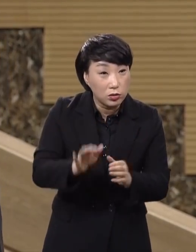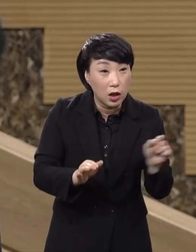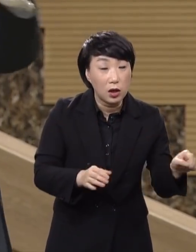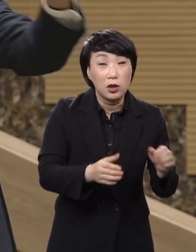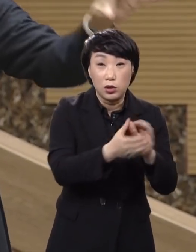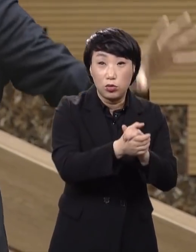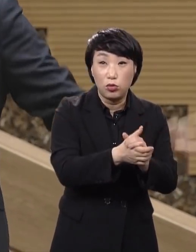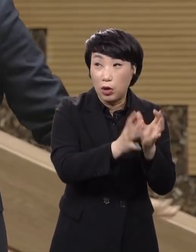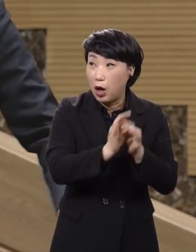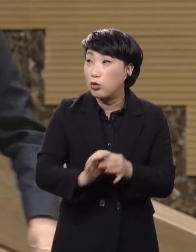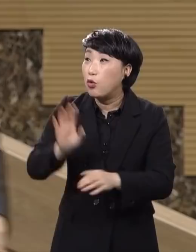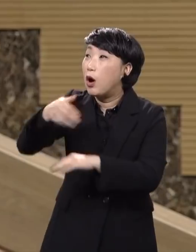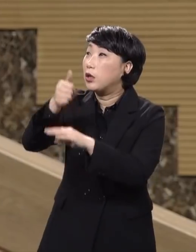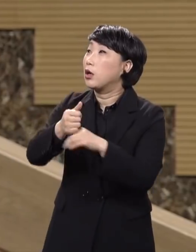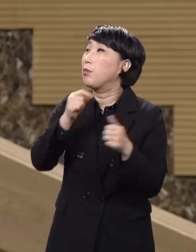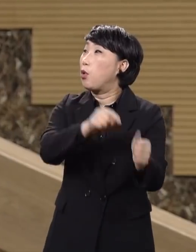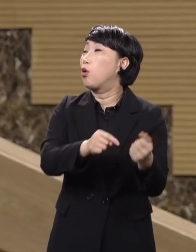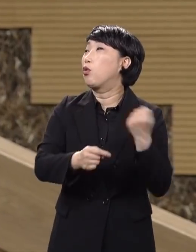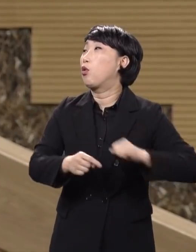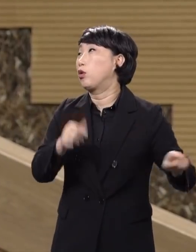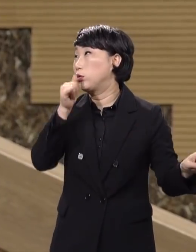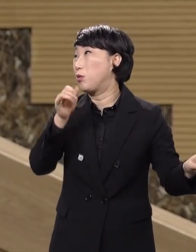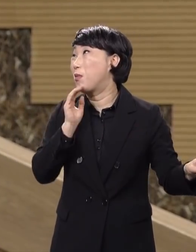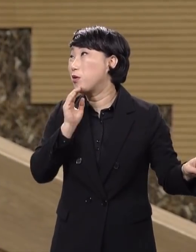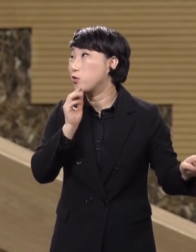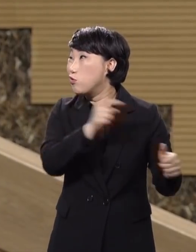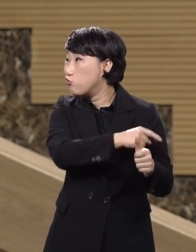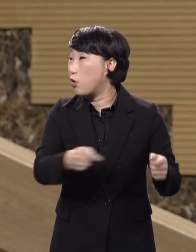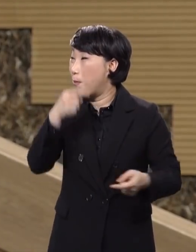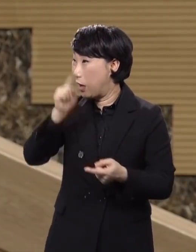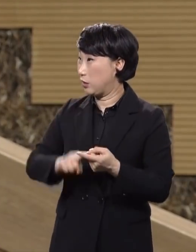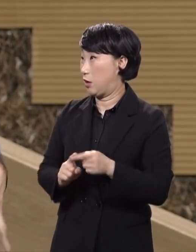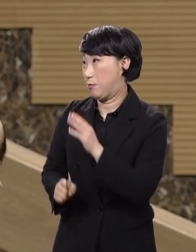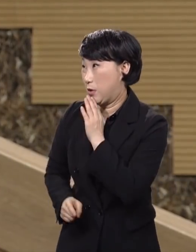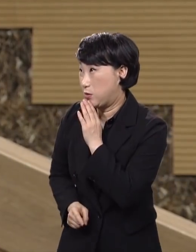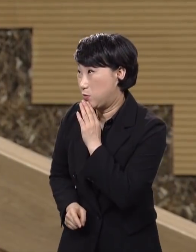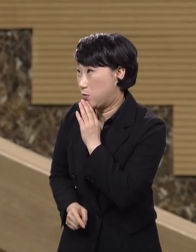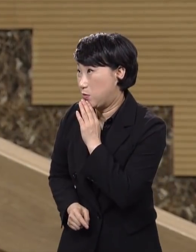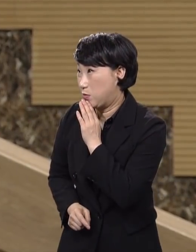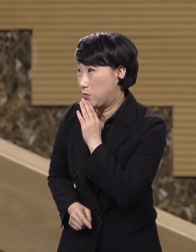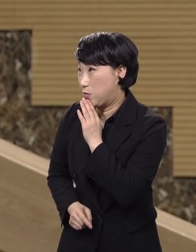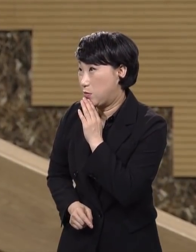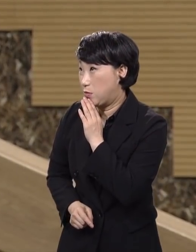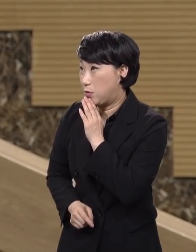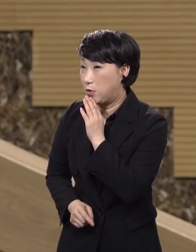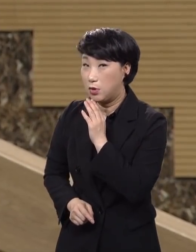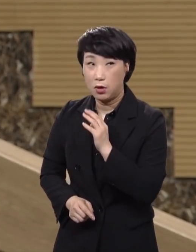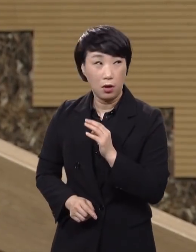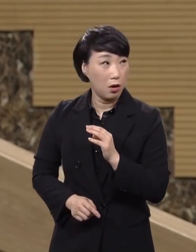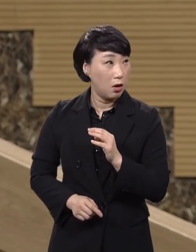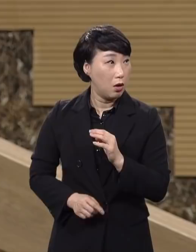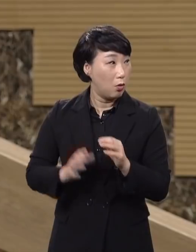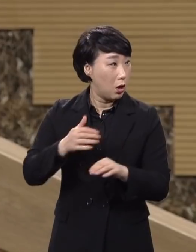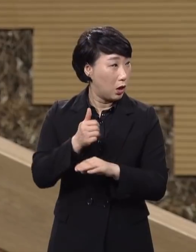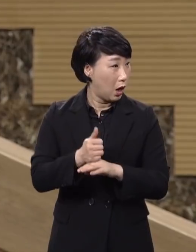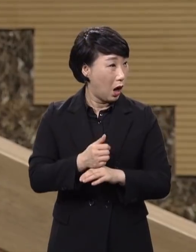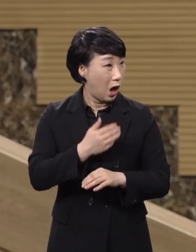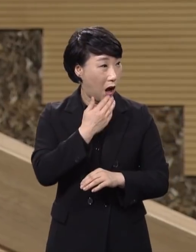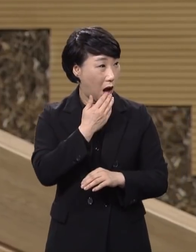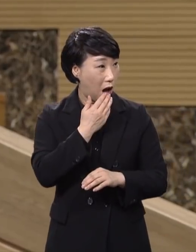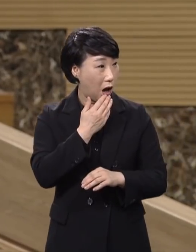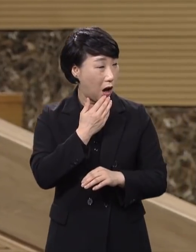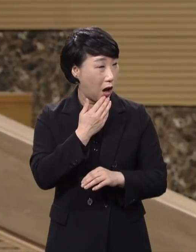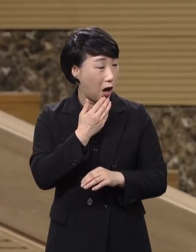왕의 어명을 어겼으니 이놈을 당장에 죽여야 마땅하지 않습니까? 안 죽여보려고